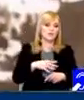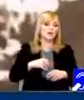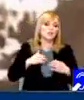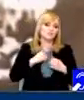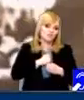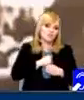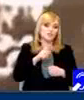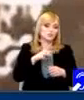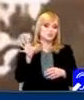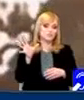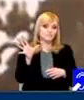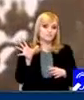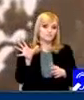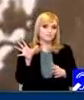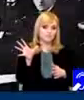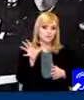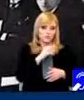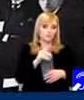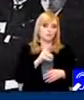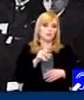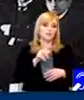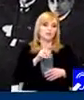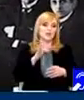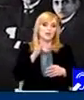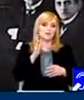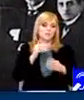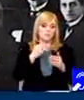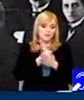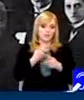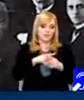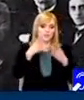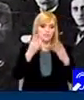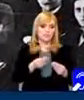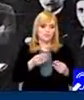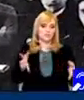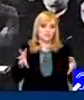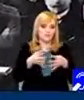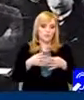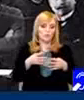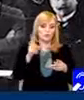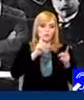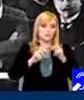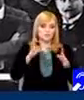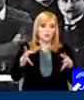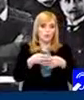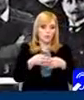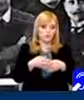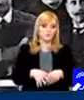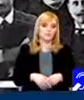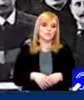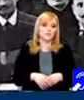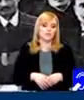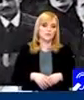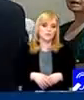reușit să delegăm până la nivelul unei ședințe comune a celor două parlamente, ceea ce vorbește despre faptul că la Chișinău încă există